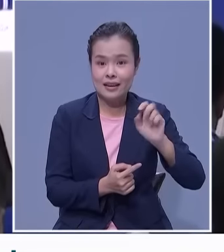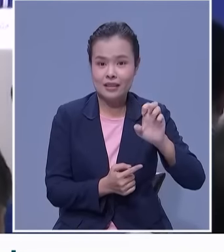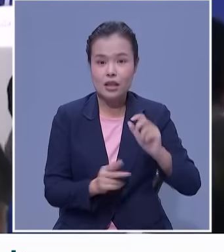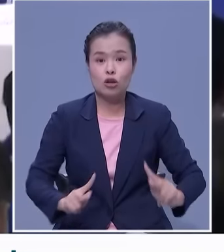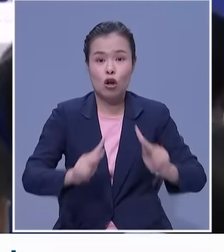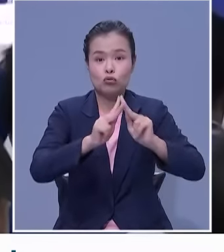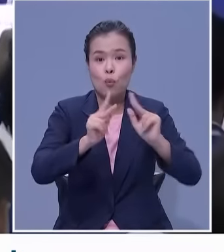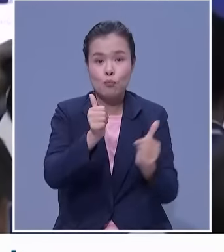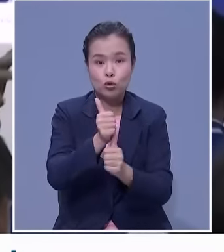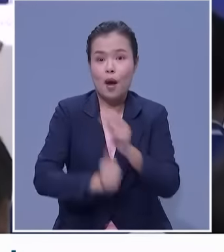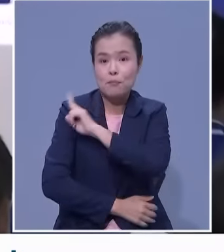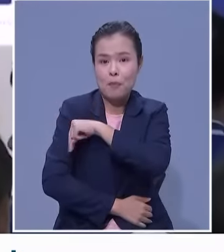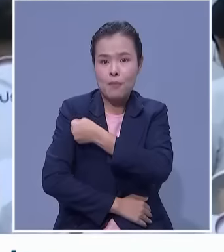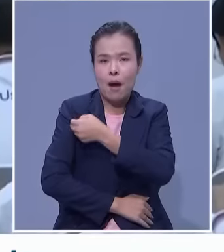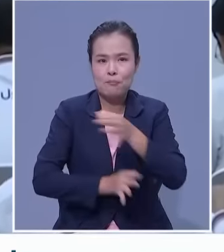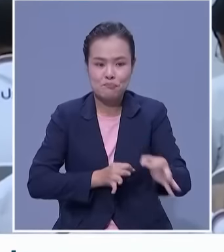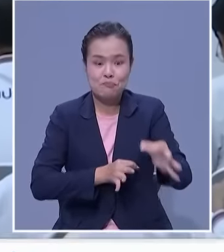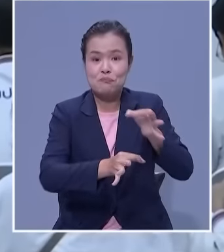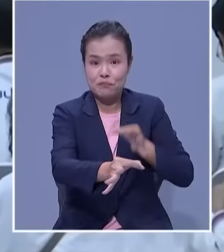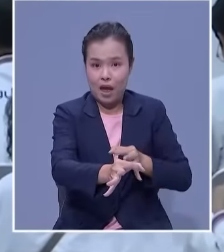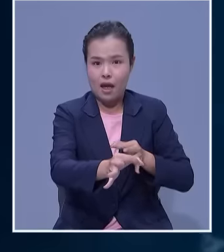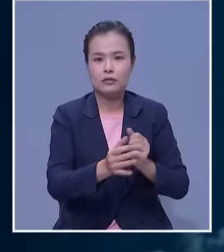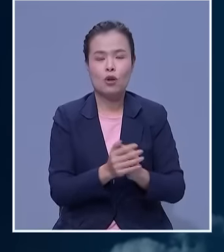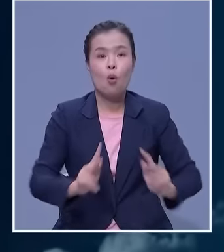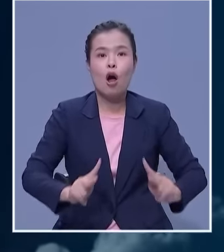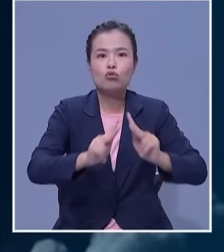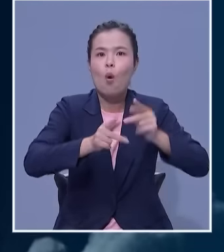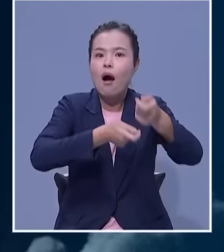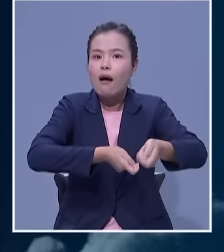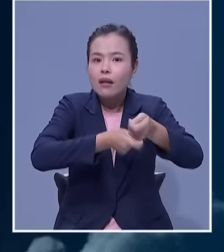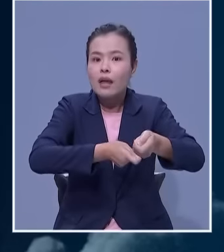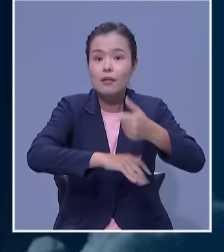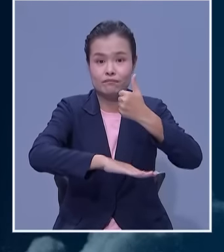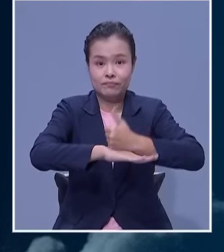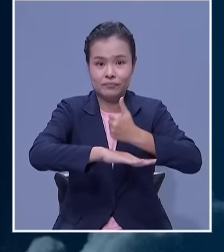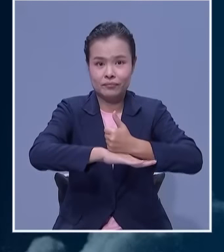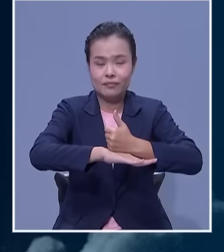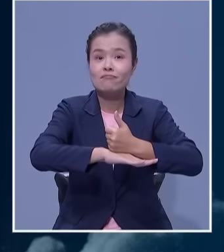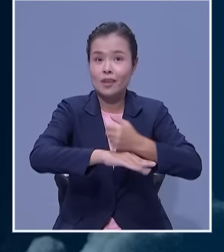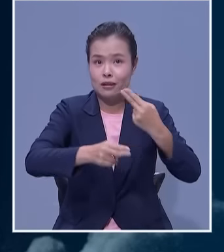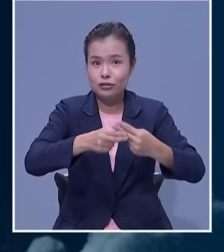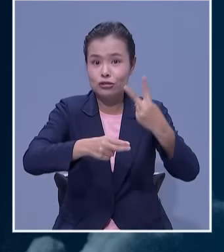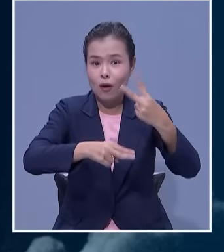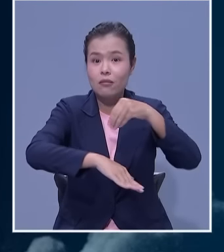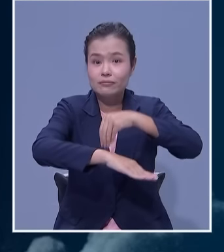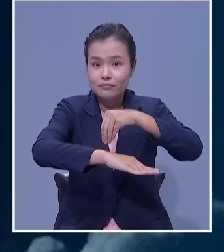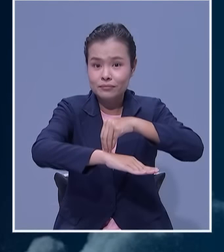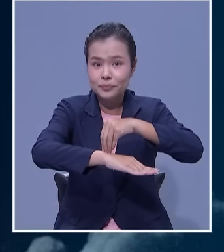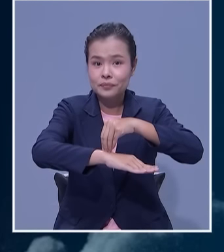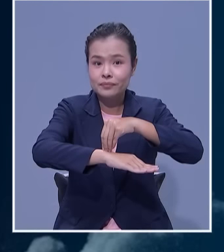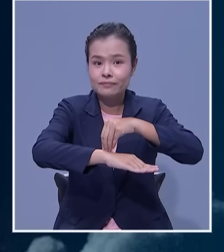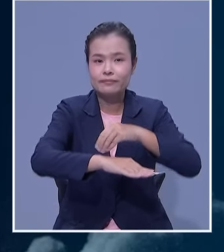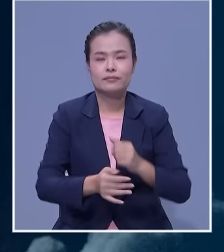สาธารณสุขเสียบแทนตำแหน่งรัฐมนตรีว่าการกระทรวงเกษตรอ่าและวงษ์สุวรรณยังอยู่พลตำรวจเอกชราวาสวง